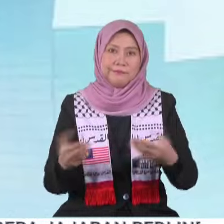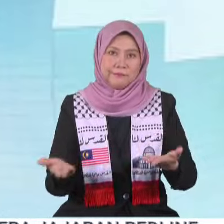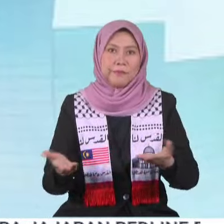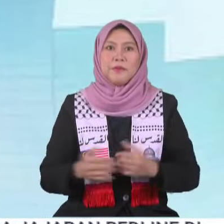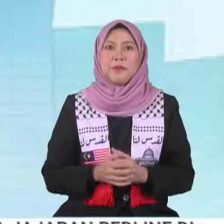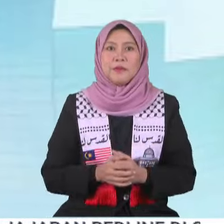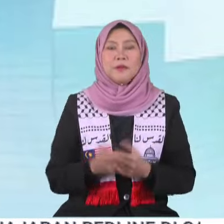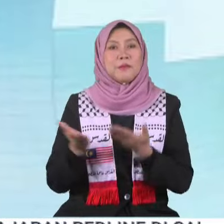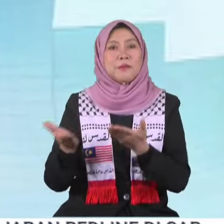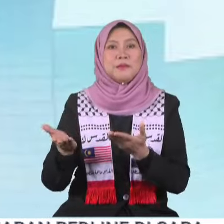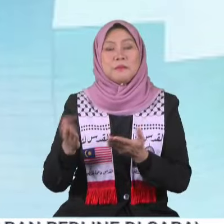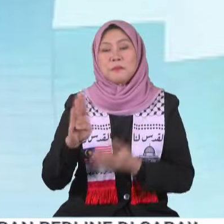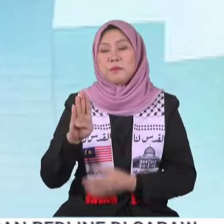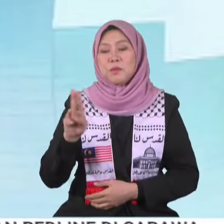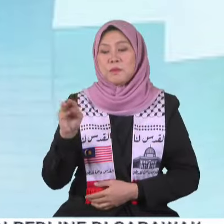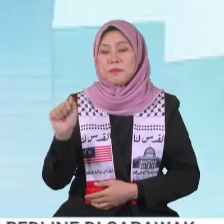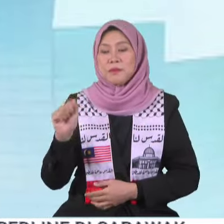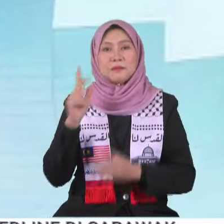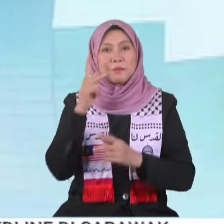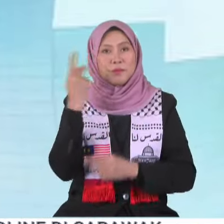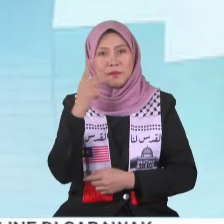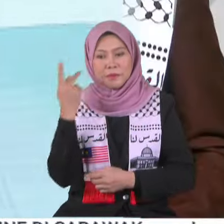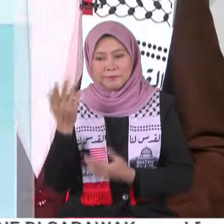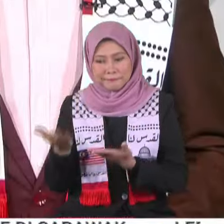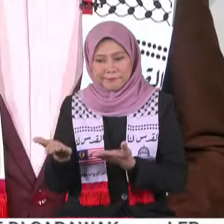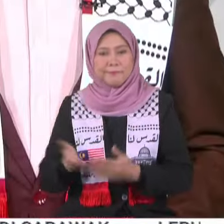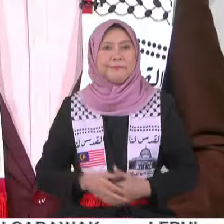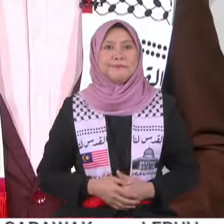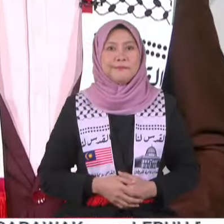Perinciannya bersama rakan penyampai, Buma Windy Kuching. Silakan, Buma.